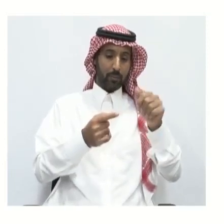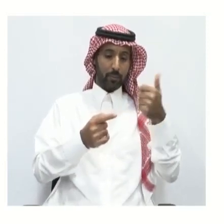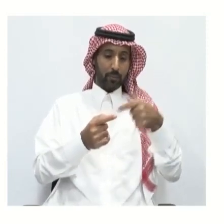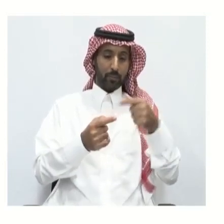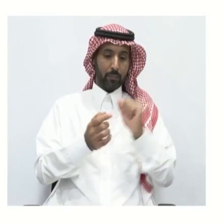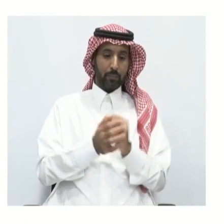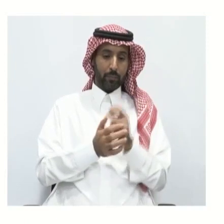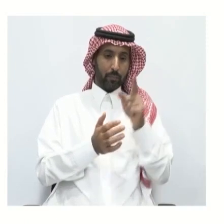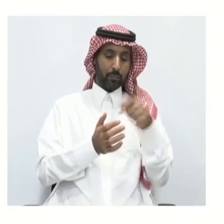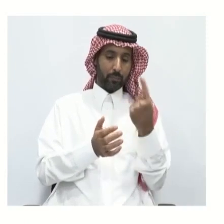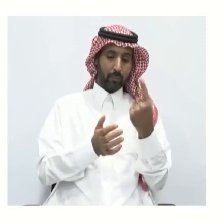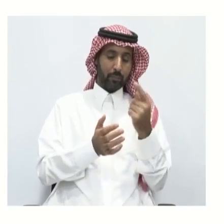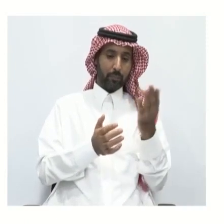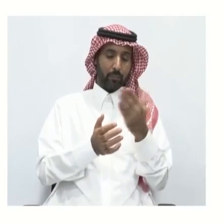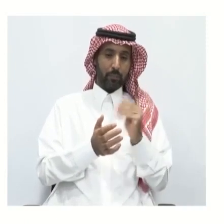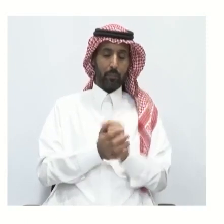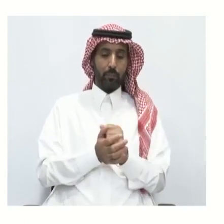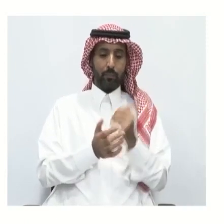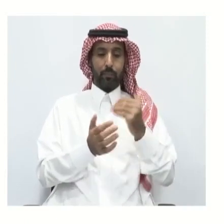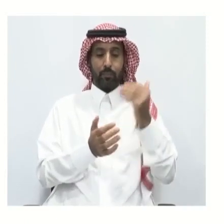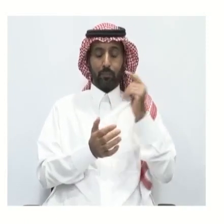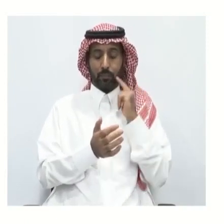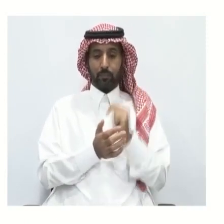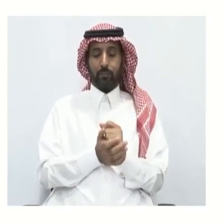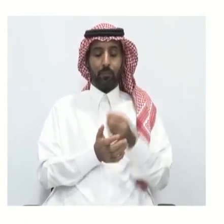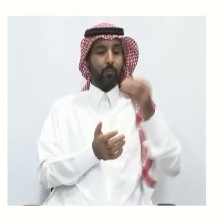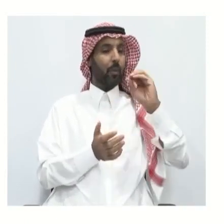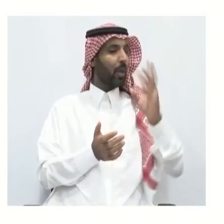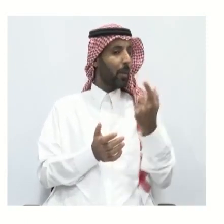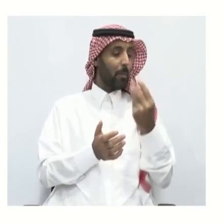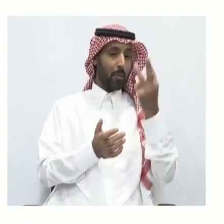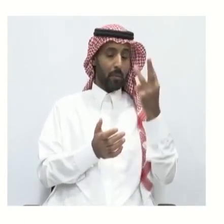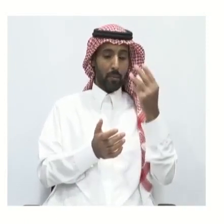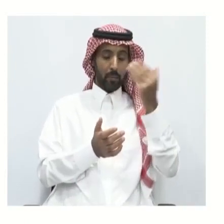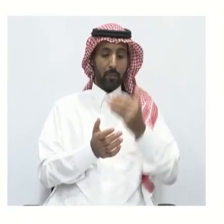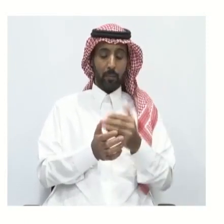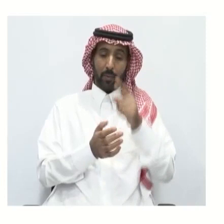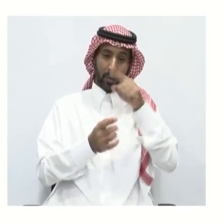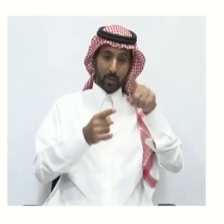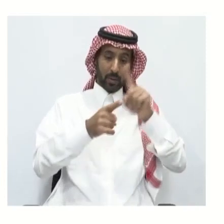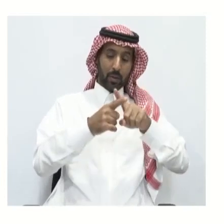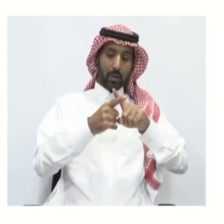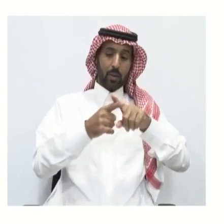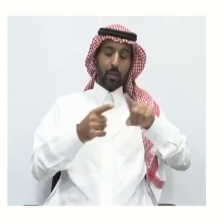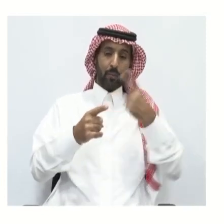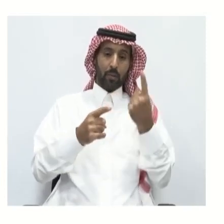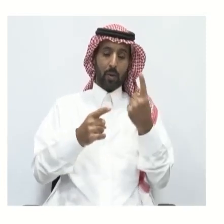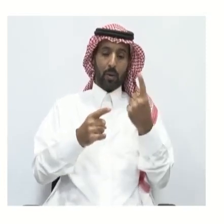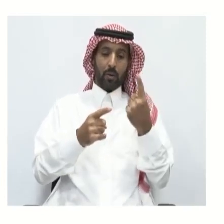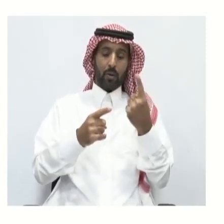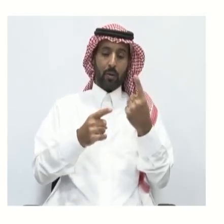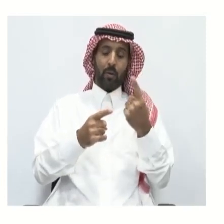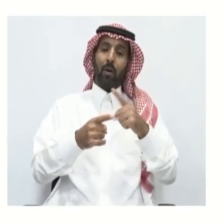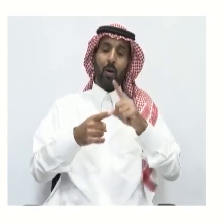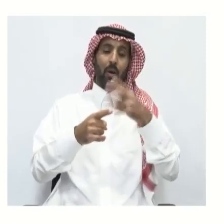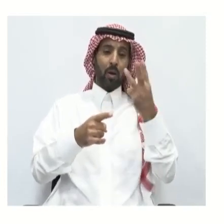الهيدروجين ثلاث ذرات والاكسجين ثلاث ذرات اذا سنضرب هنا ثلاثه في الواحد نضرب